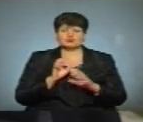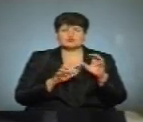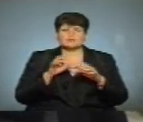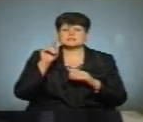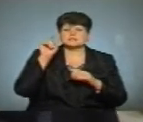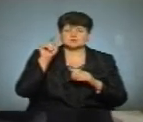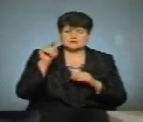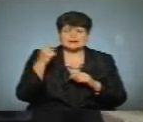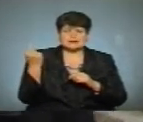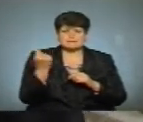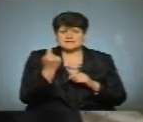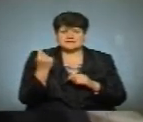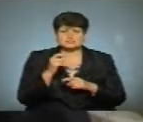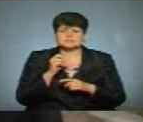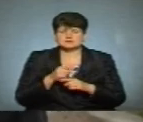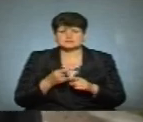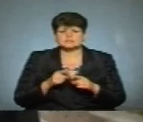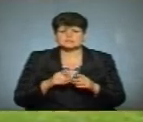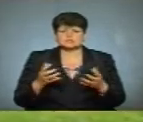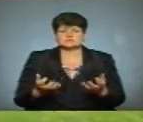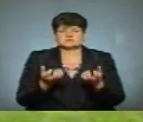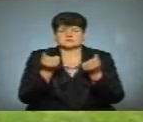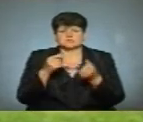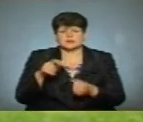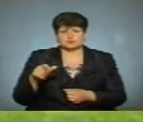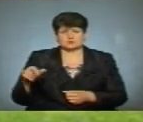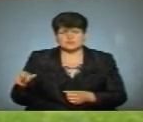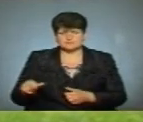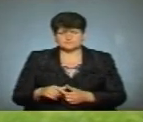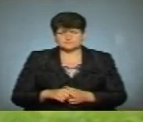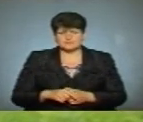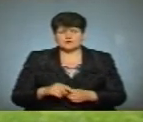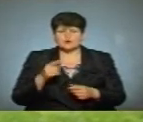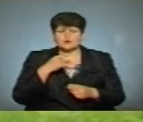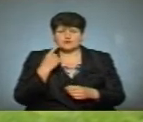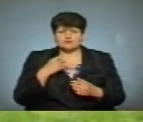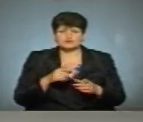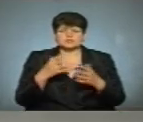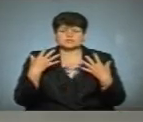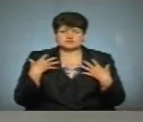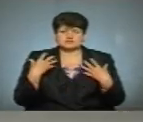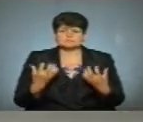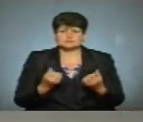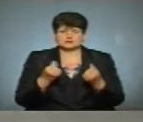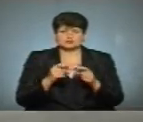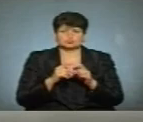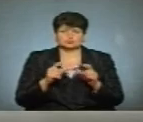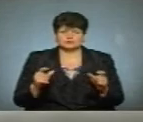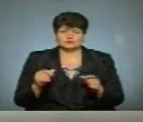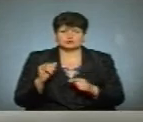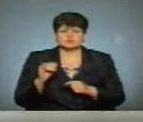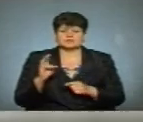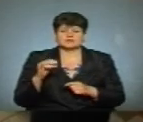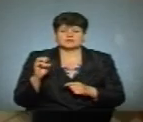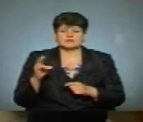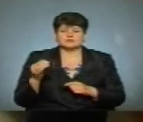і найпершим завданням є це, щоб спасати людей. За словами начальника навчального пункту аварійно-рятувального загону Ігоря Найка, минулого